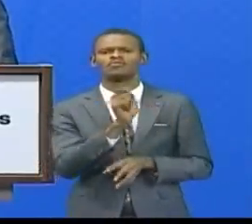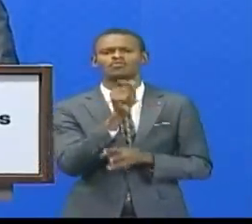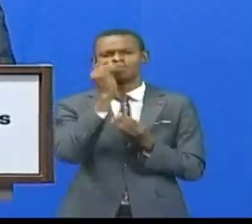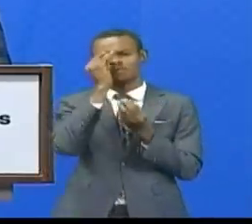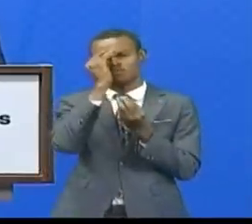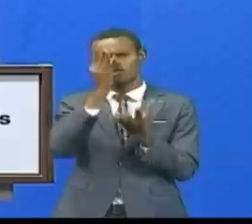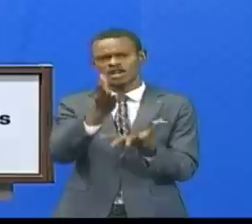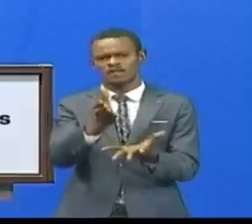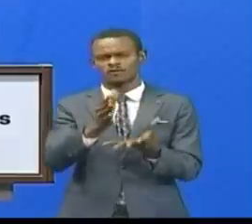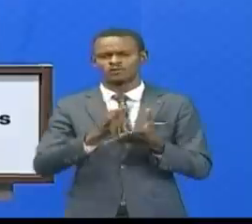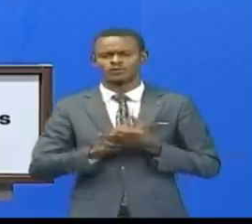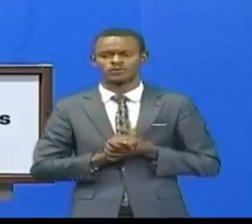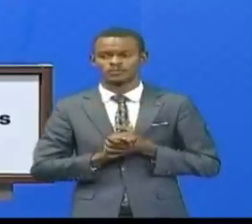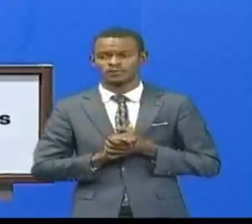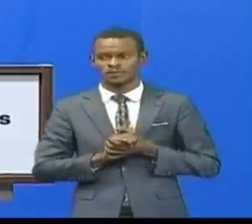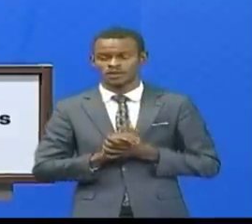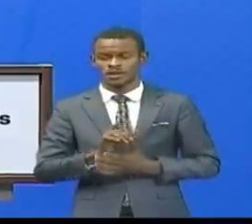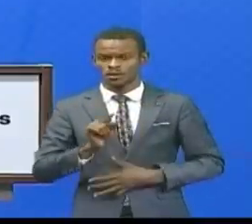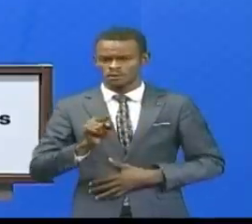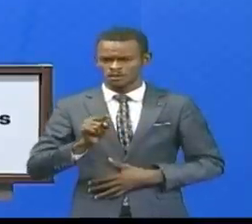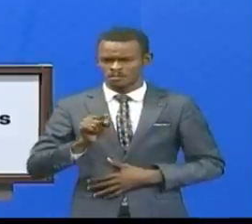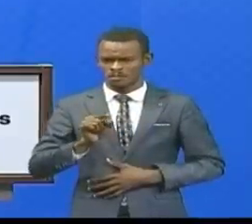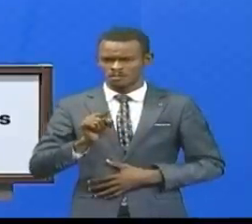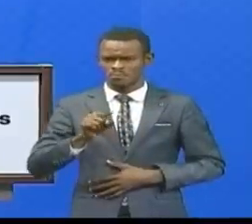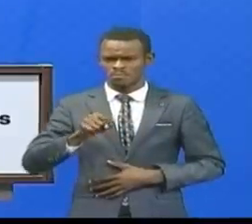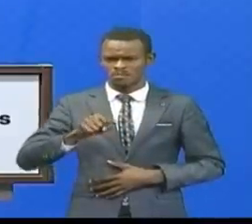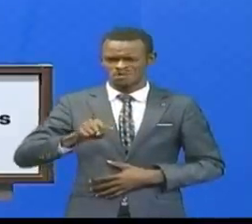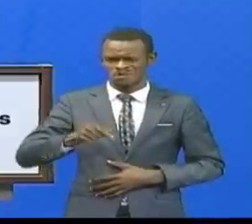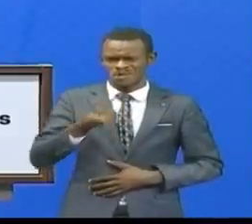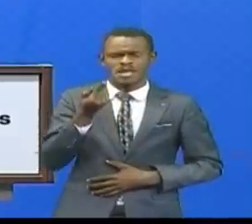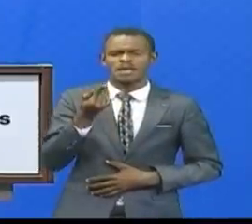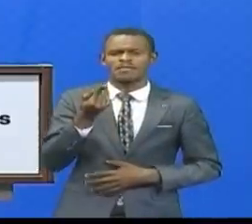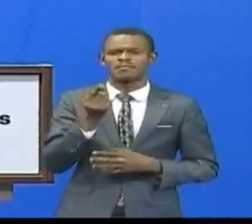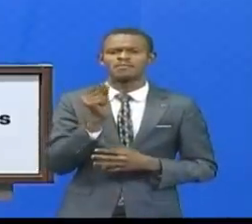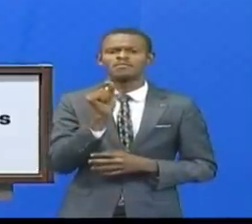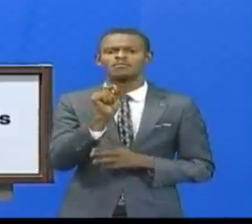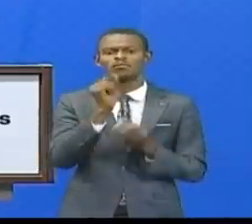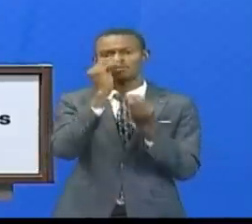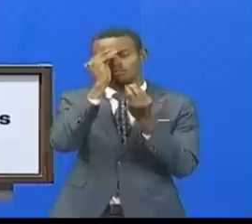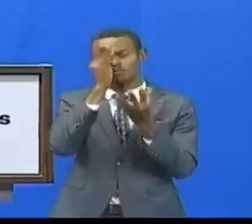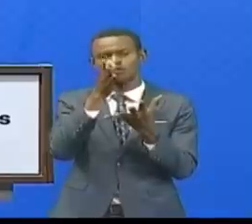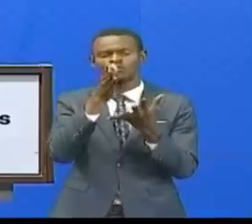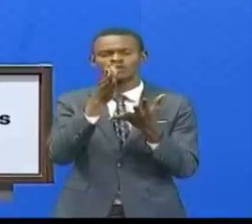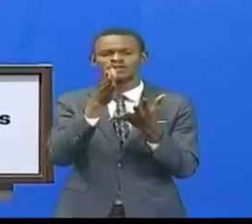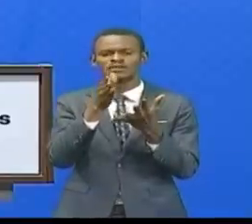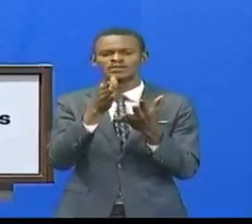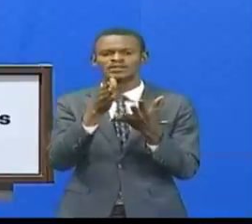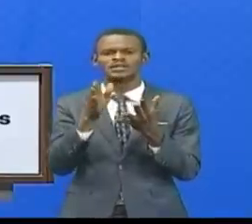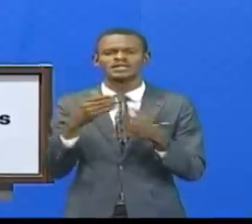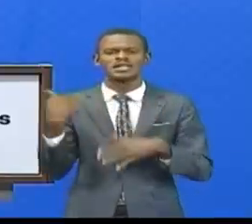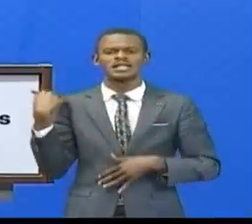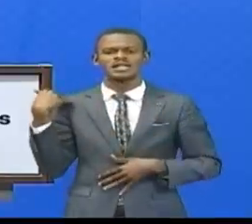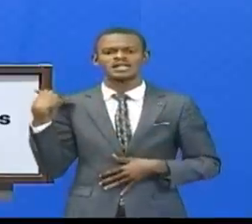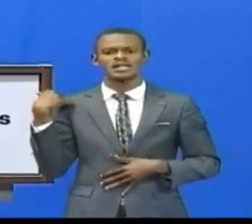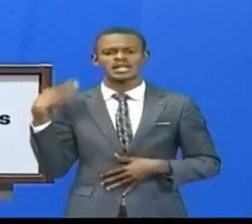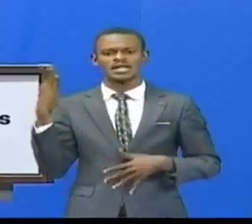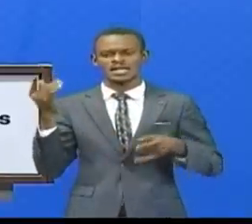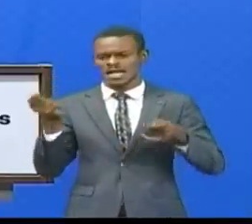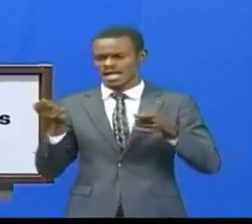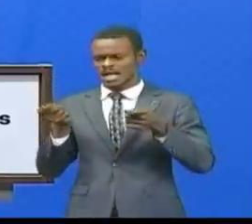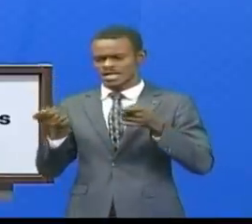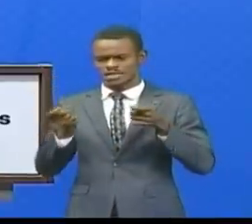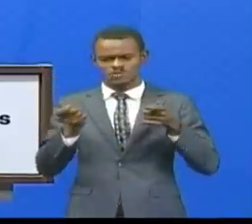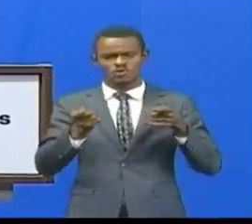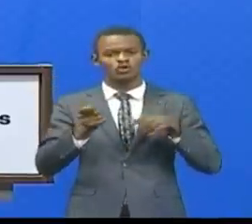Le premier point d'information portait sur l'État et l'administration du territoire. Le